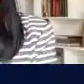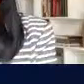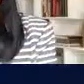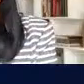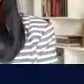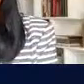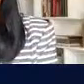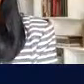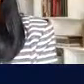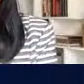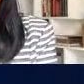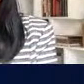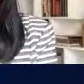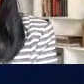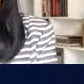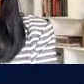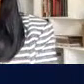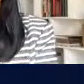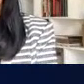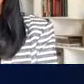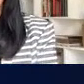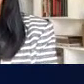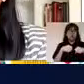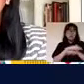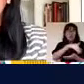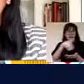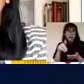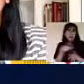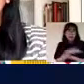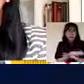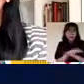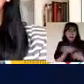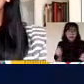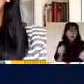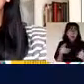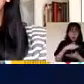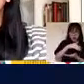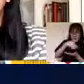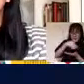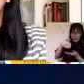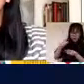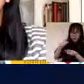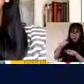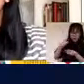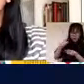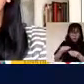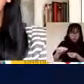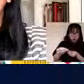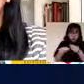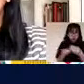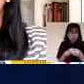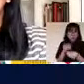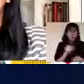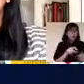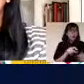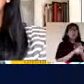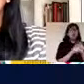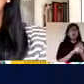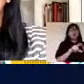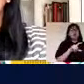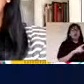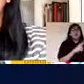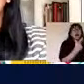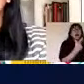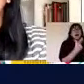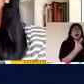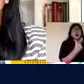bagaimana data diamankan, apakah data dapat dipertukarkan antara satu lembaga dengan lembaga lainnya, gitu. Berapa